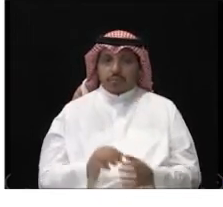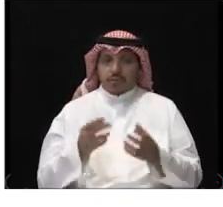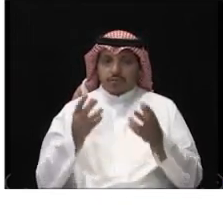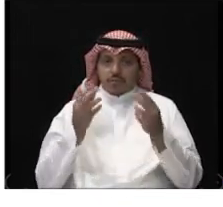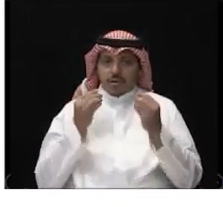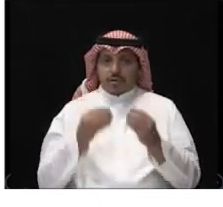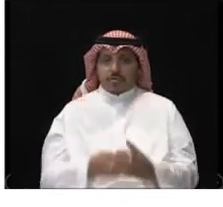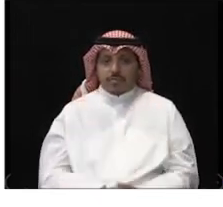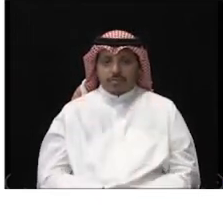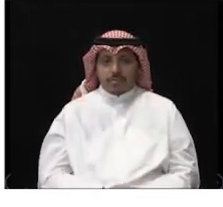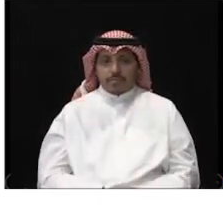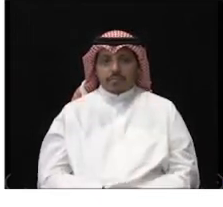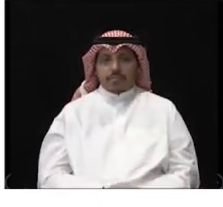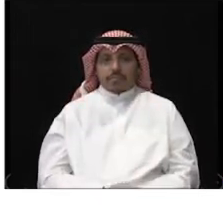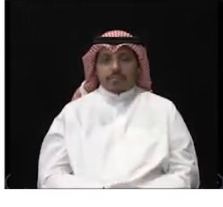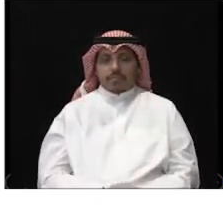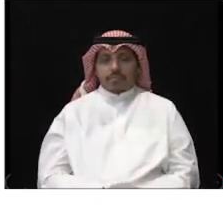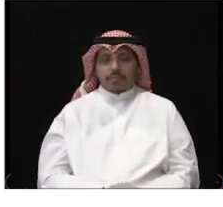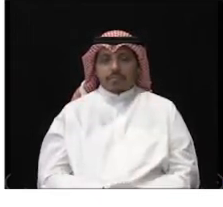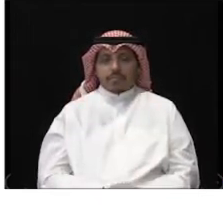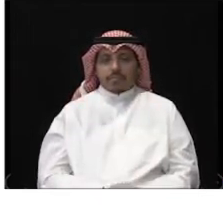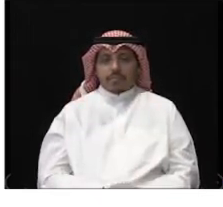للقراءة؟ نبدأ قراءة الحرف المضموم.